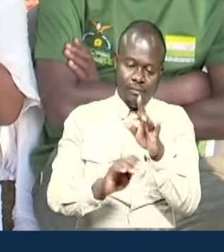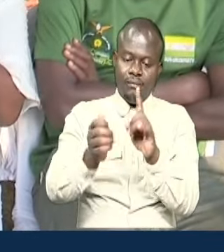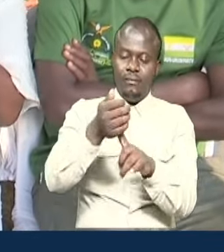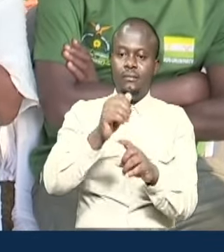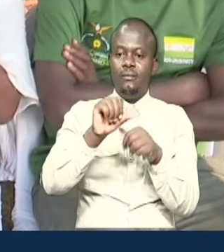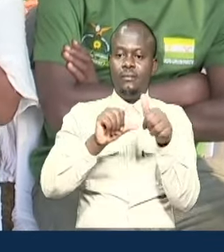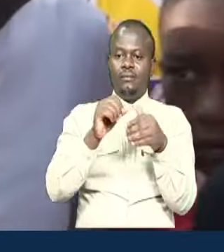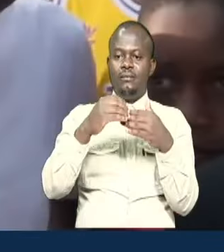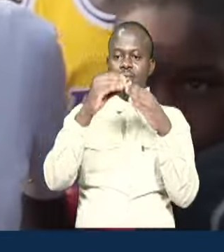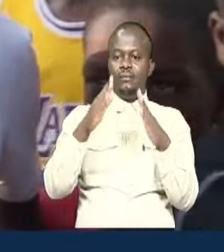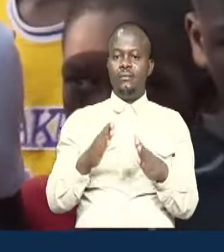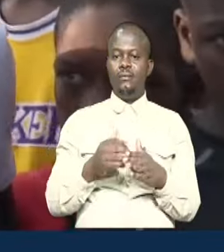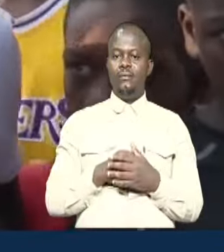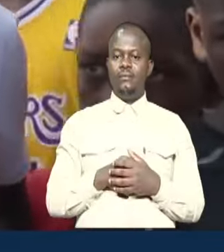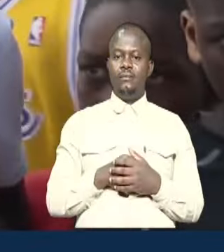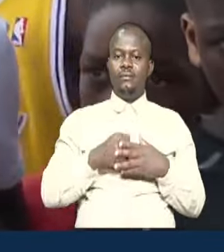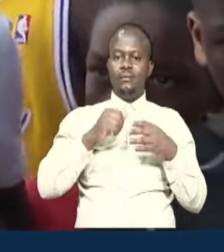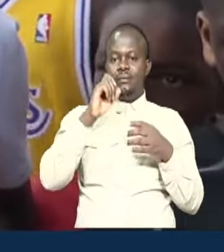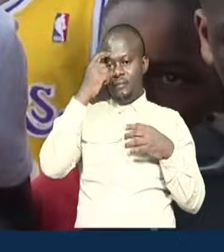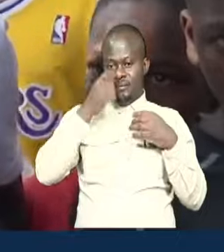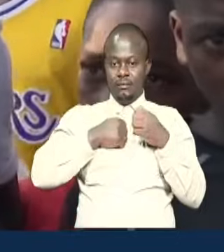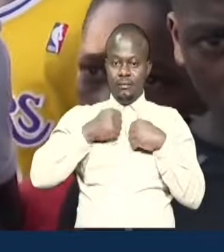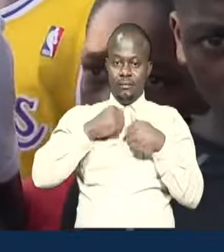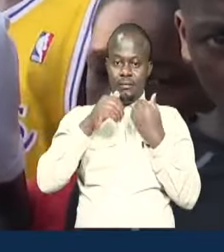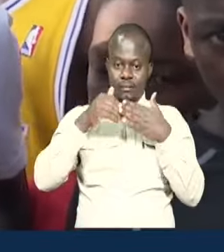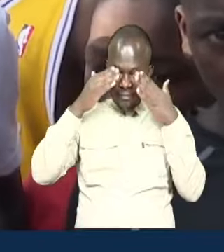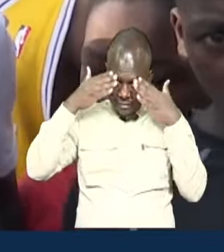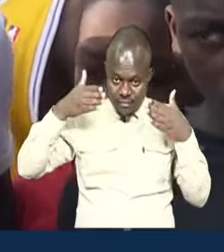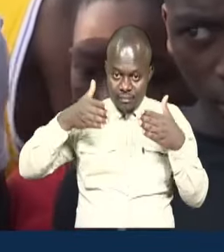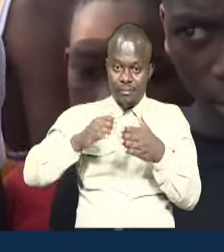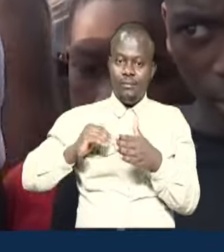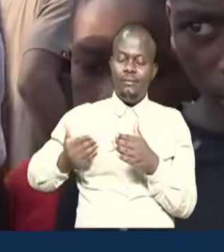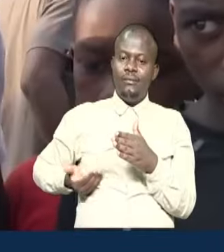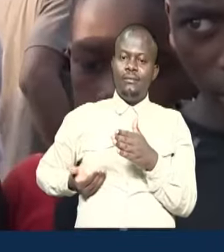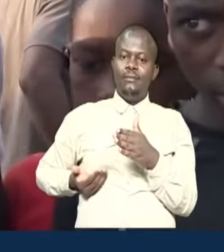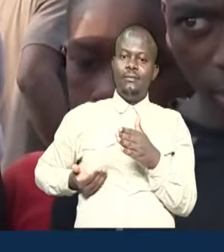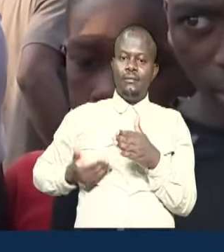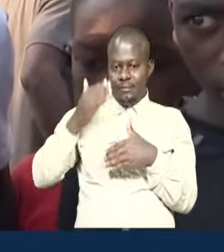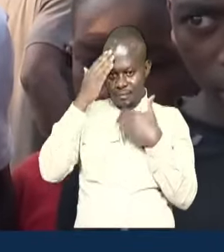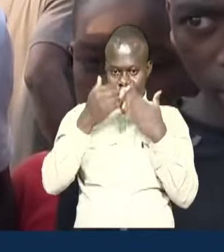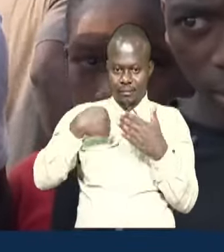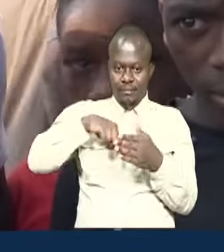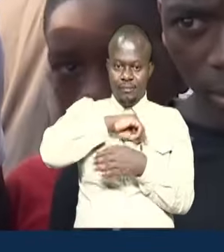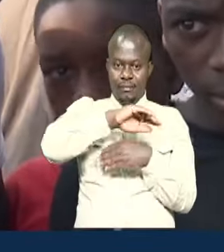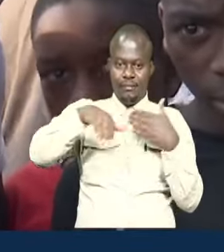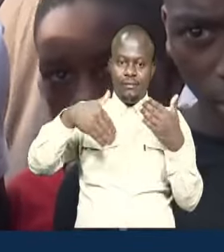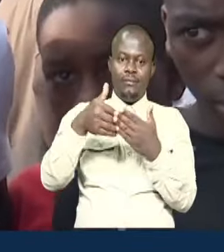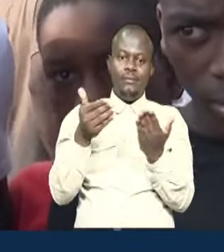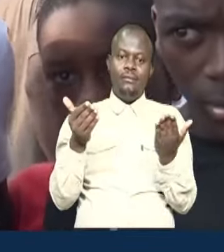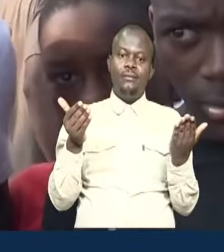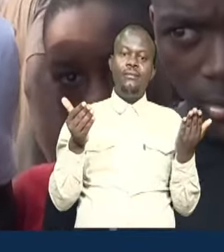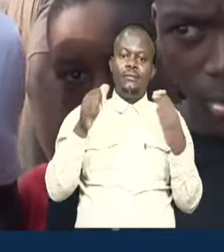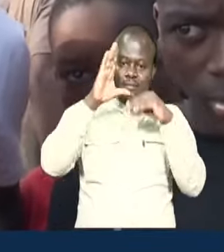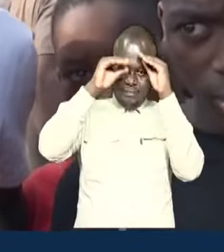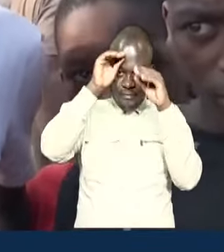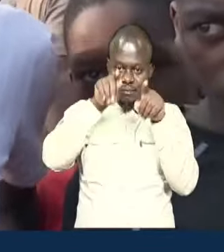birebana n'imiyoborere leta y'u Rwanda yashyize imbere igitsina gore kuko twese twahawe amahirwe yo kwiga kimwe